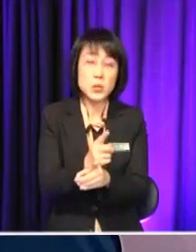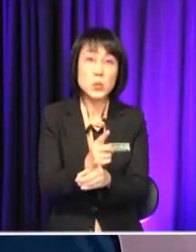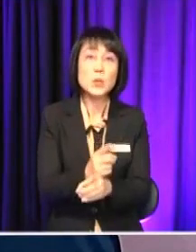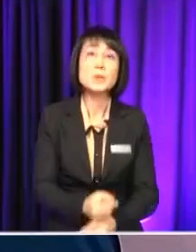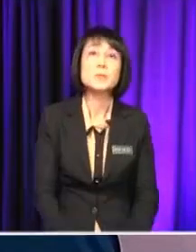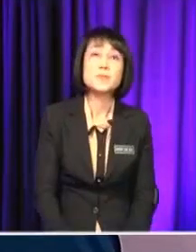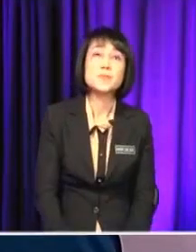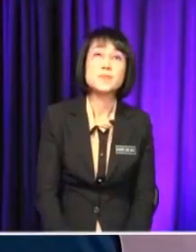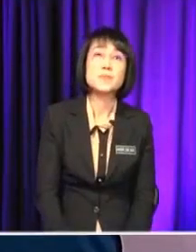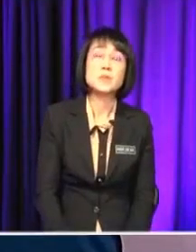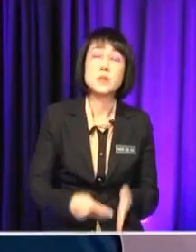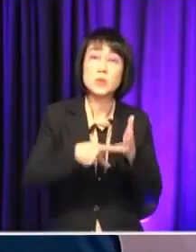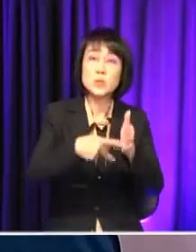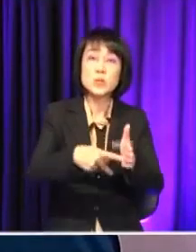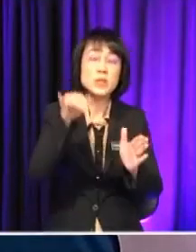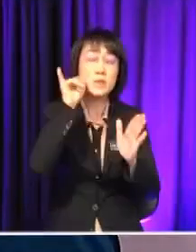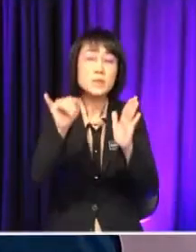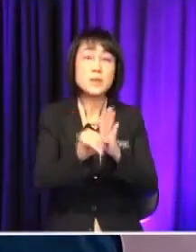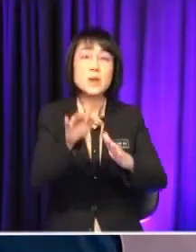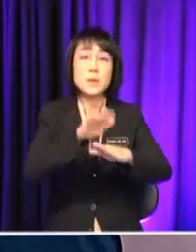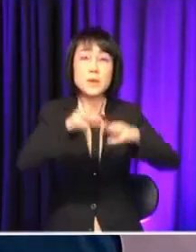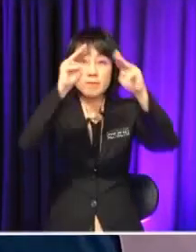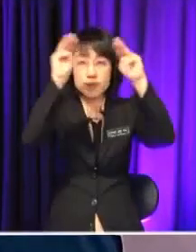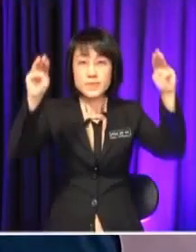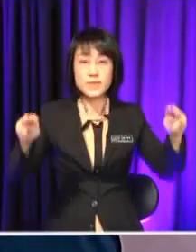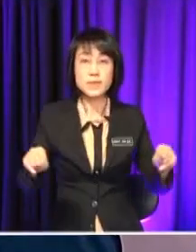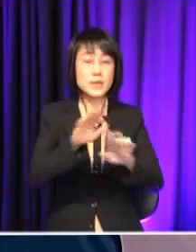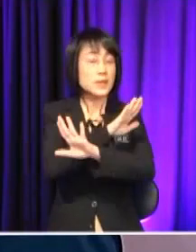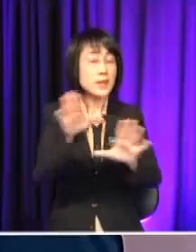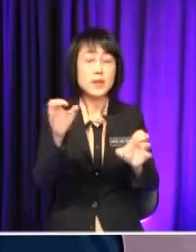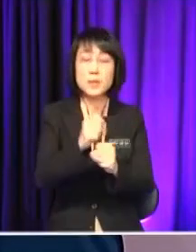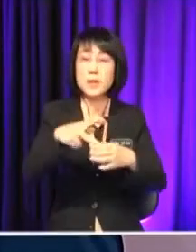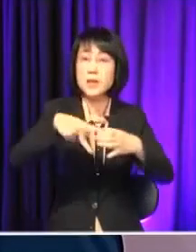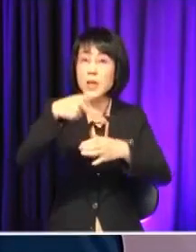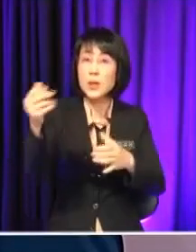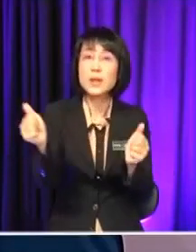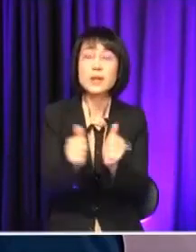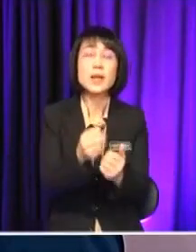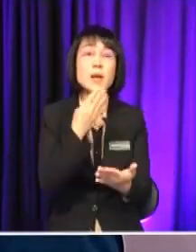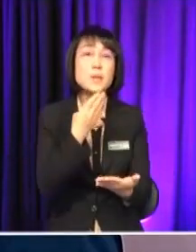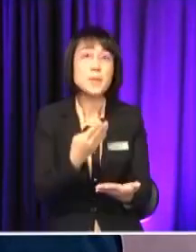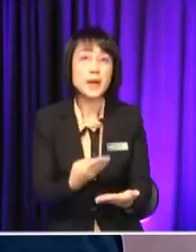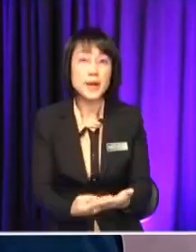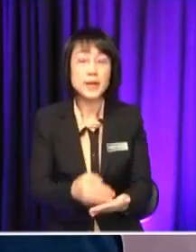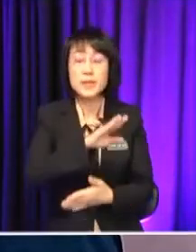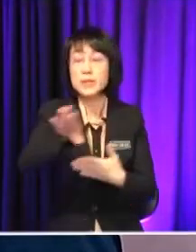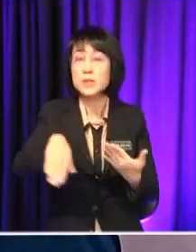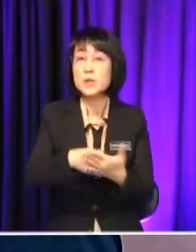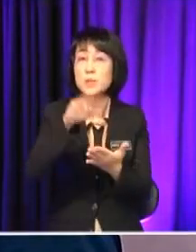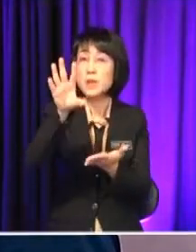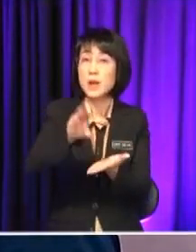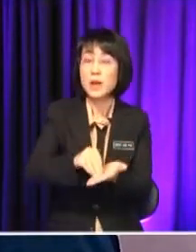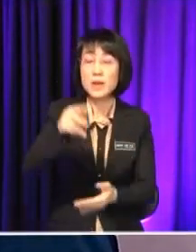bunganya jadi paparan tidak akan keluar dengan dengan sempurna dan semua perangkat-peraka video dan juga